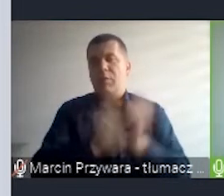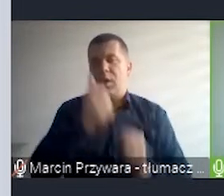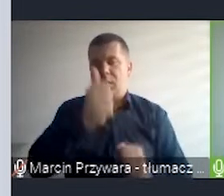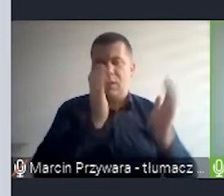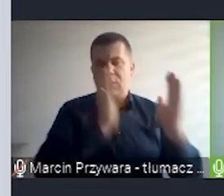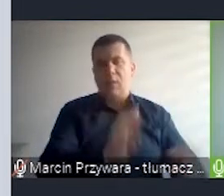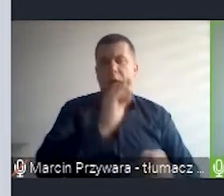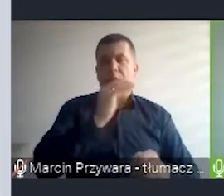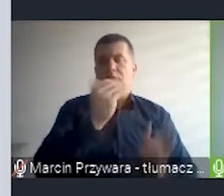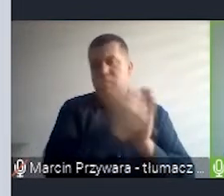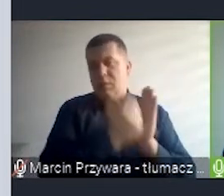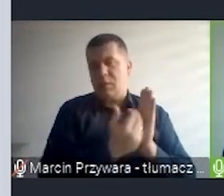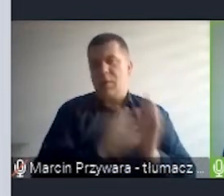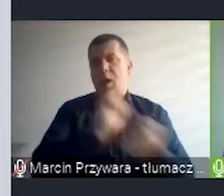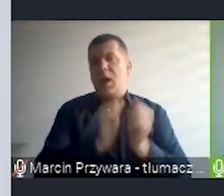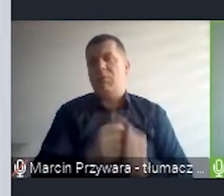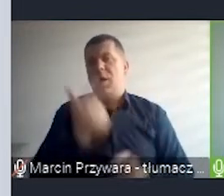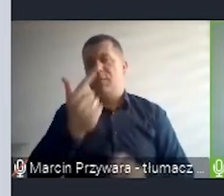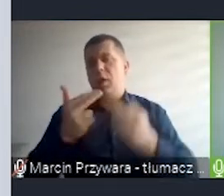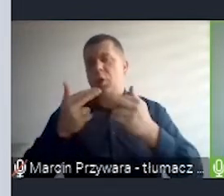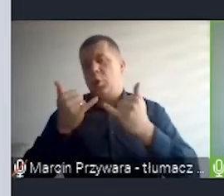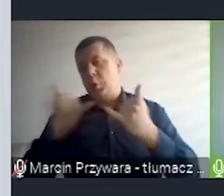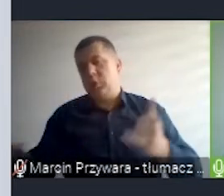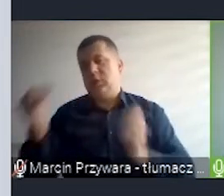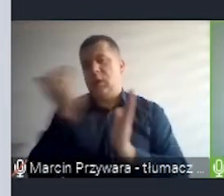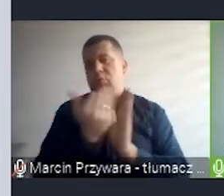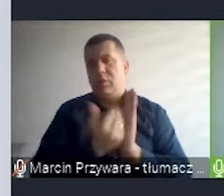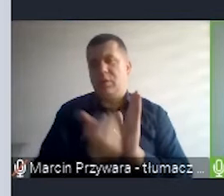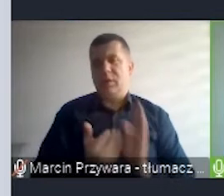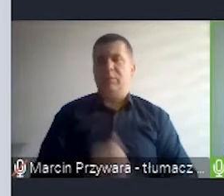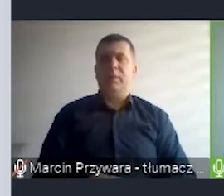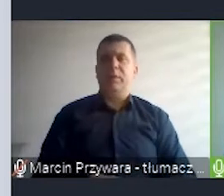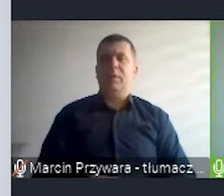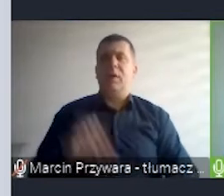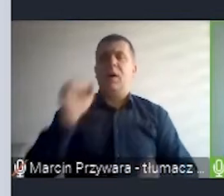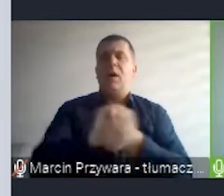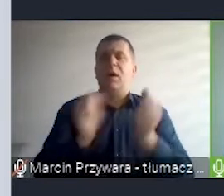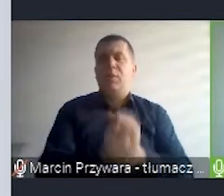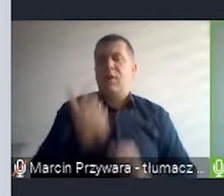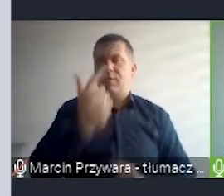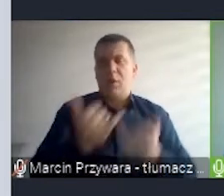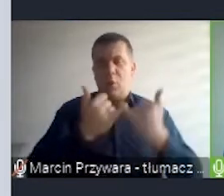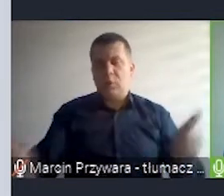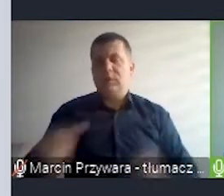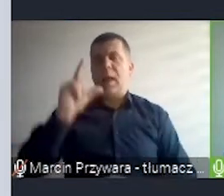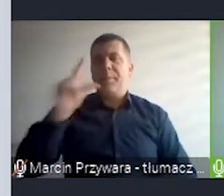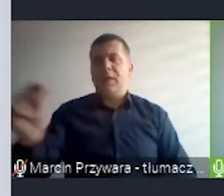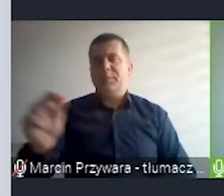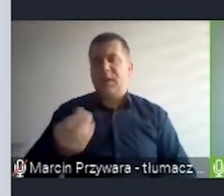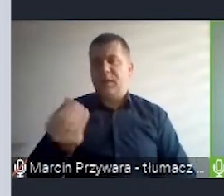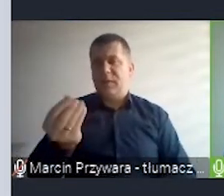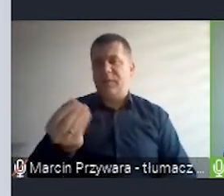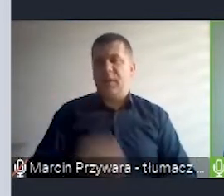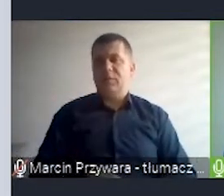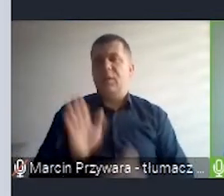programie, albo w 2 różnych programach, albo w 2 różnych perspektywach finansowych,